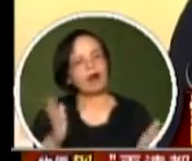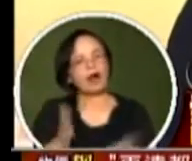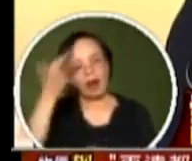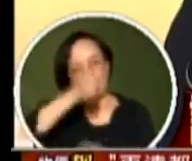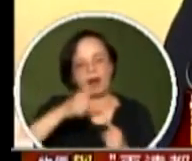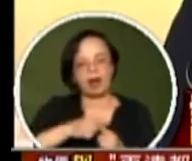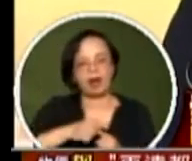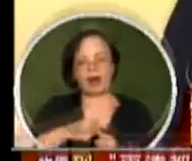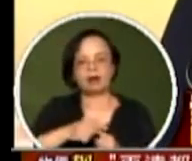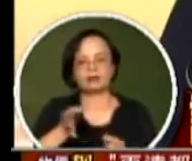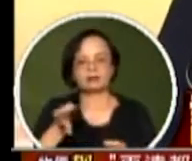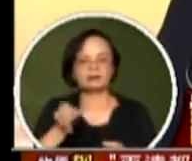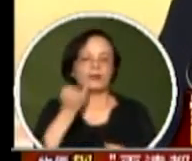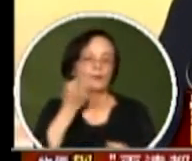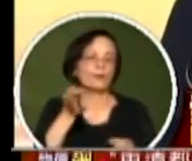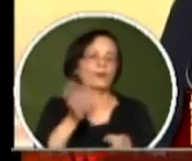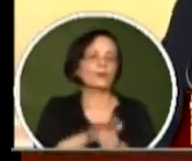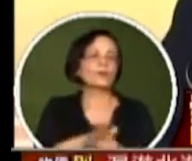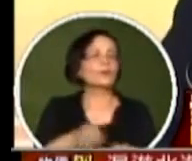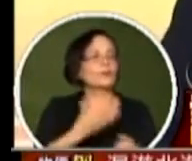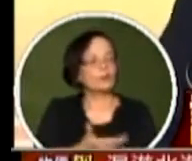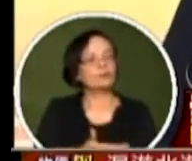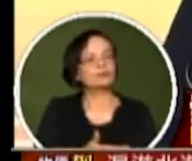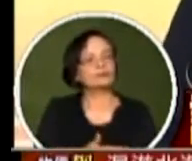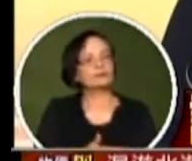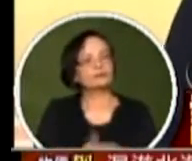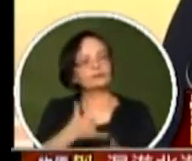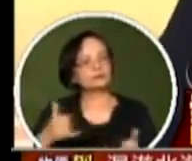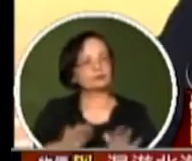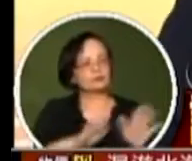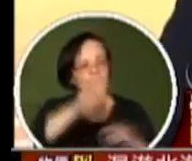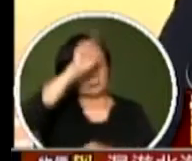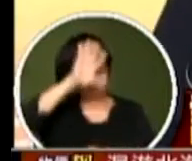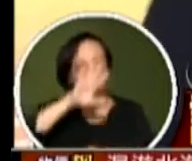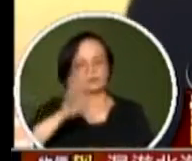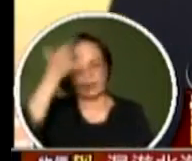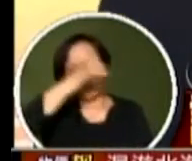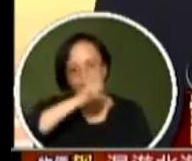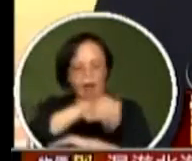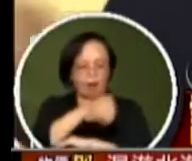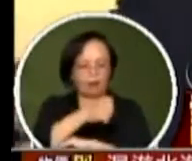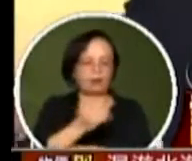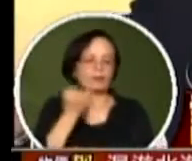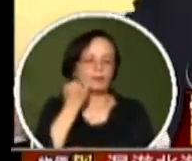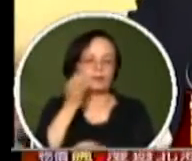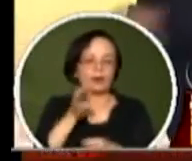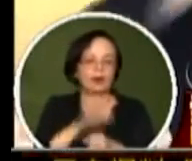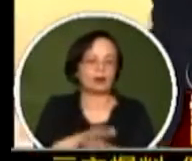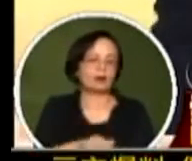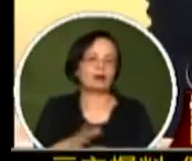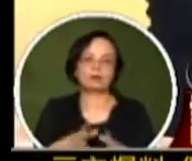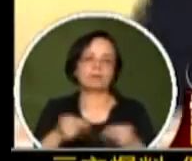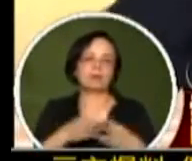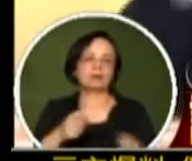知道，今天南部本来是国民党派系天下，今天会成为民党天下，老农津贴是最重要的关键是他们不需要买票，